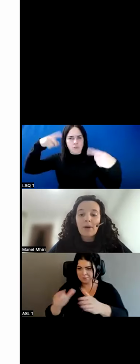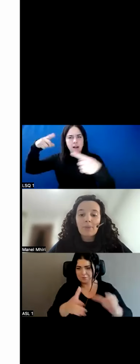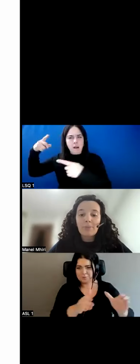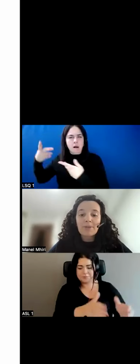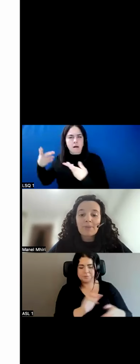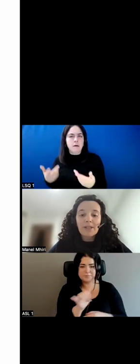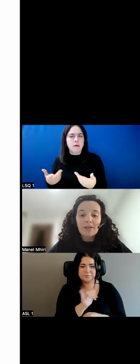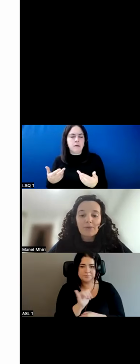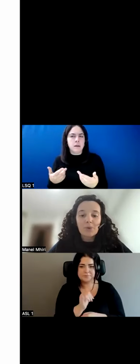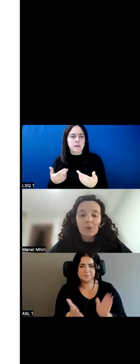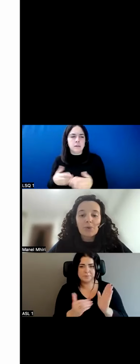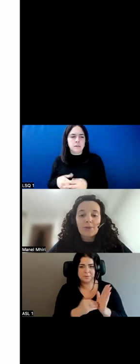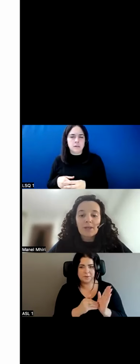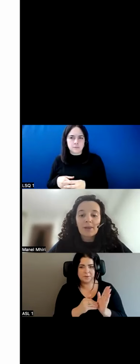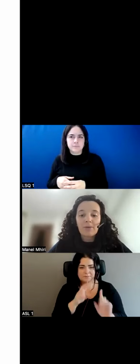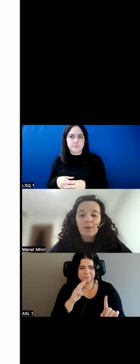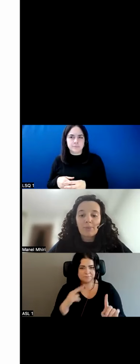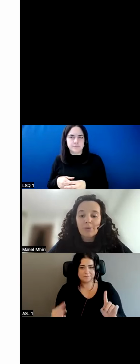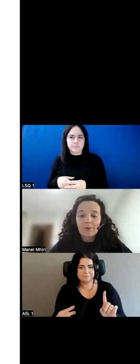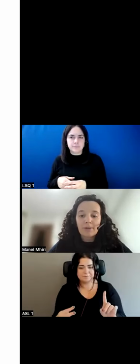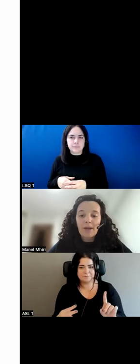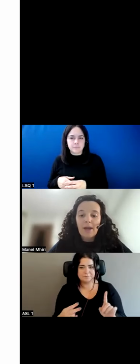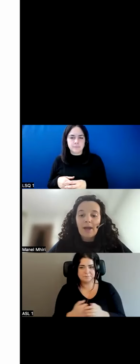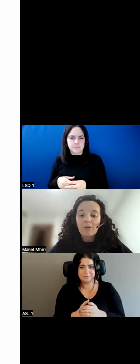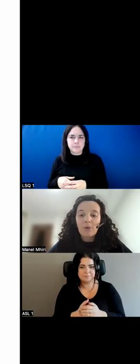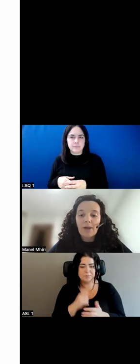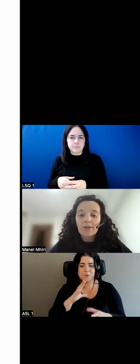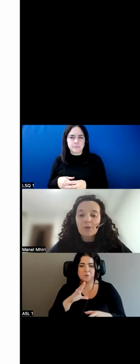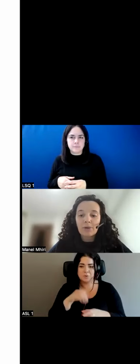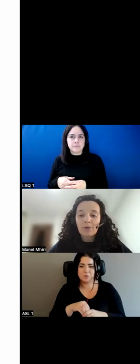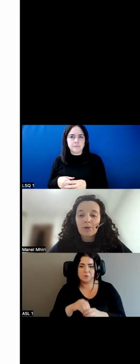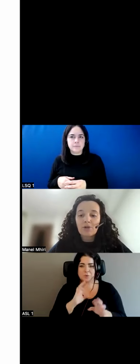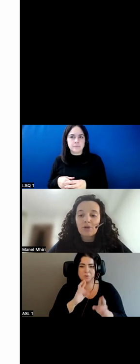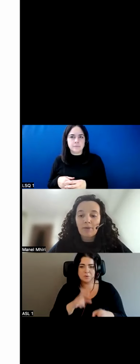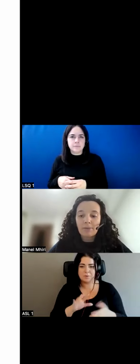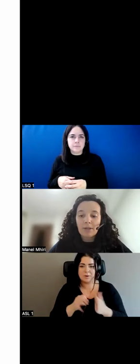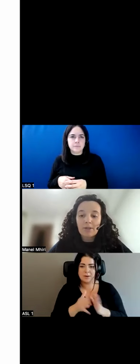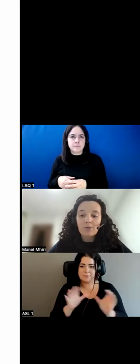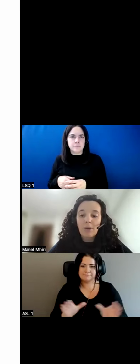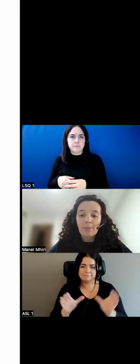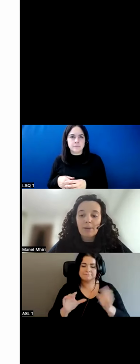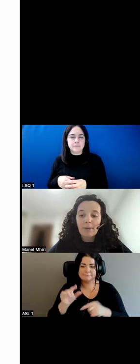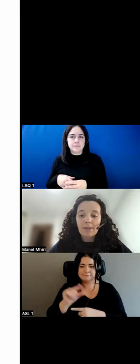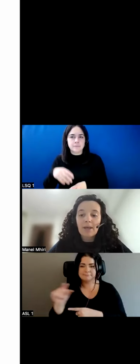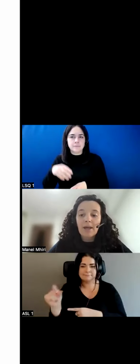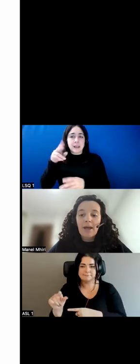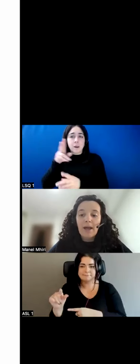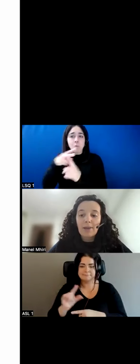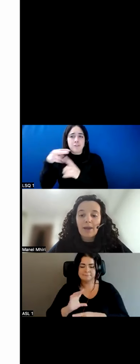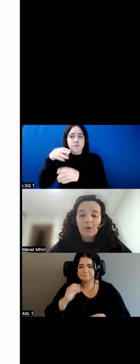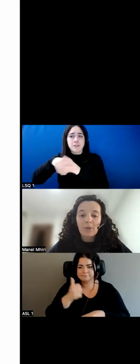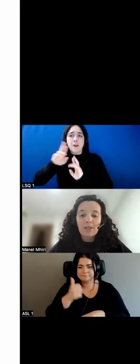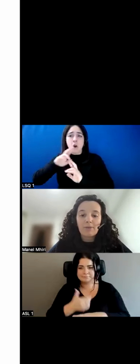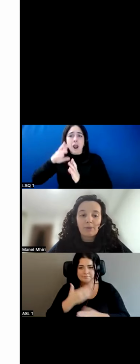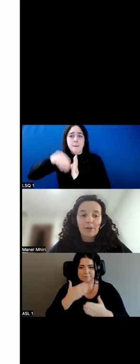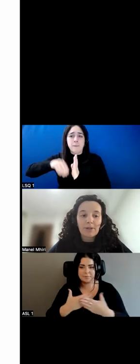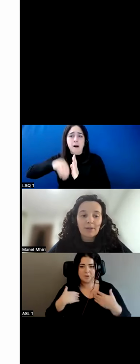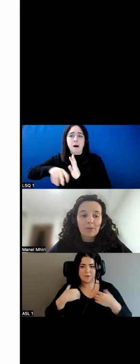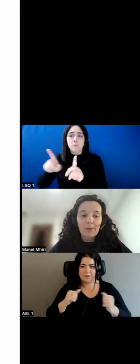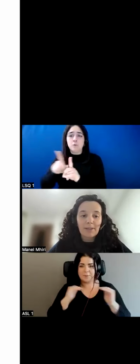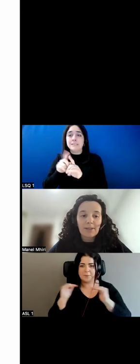d'autres groupes de personnes ayant des déficiences, c'était par rapport au point de vue à utiliser dans le rapport et des manières d'encourager